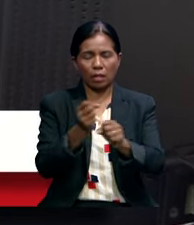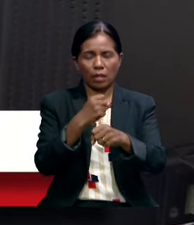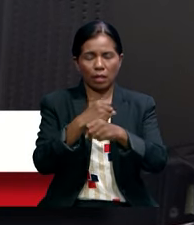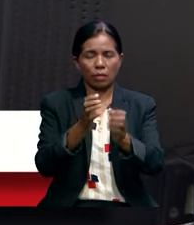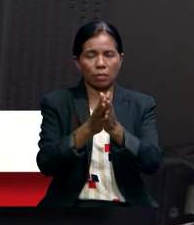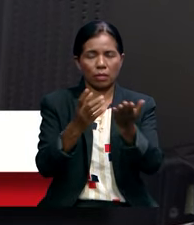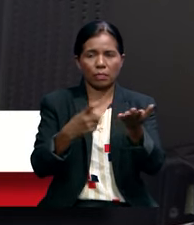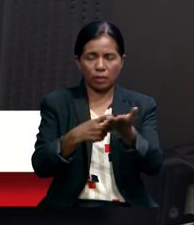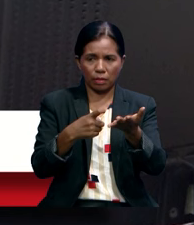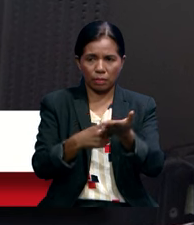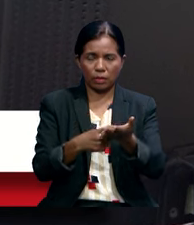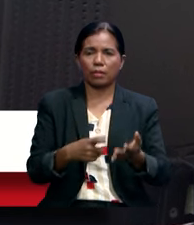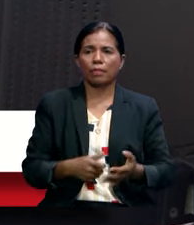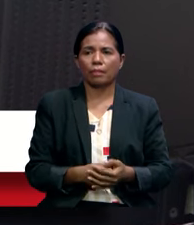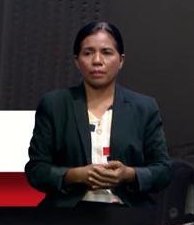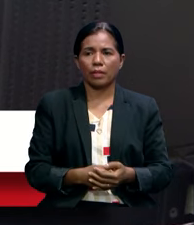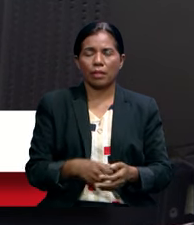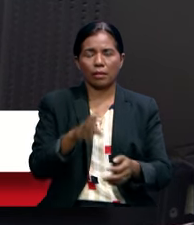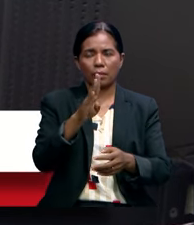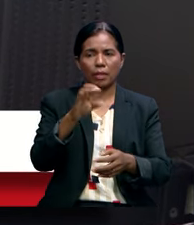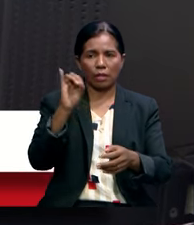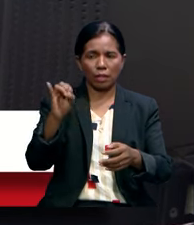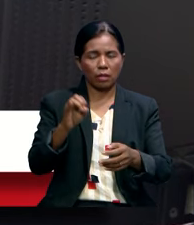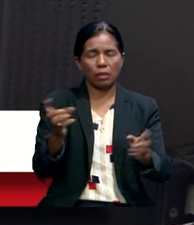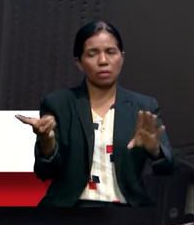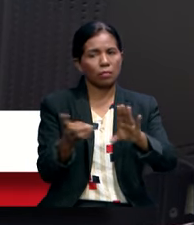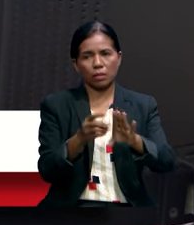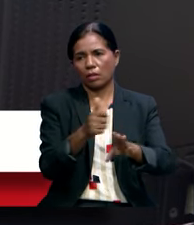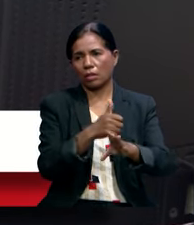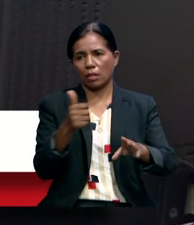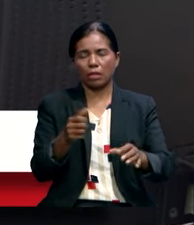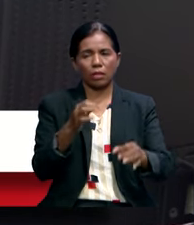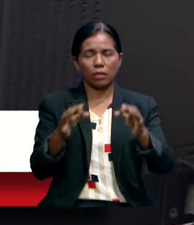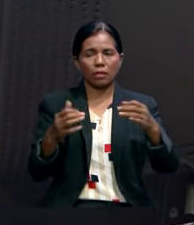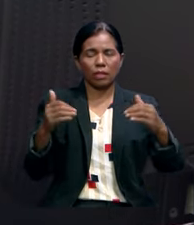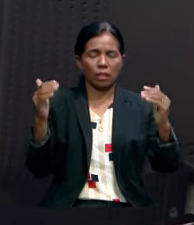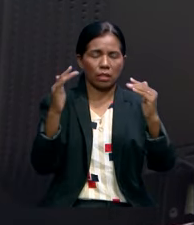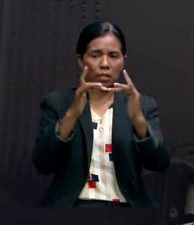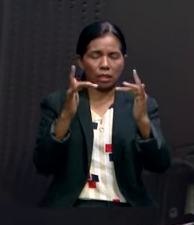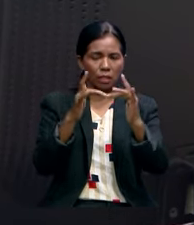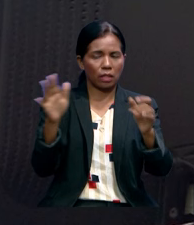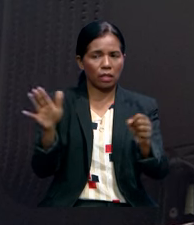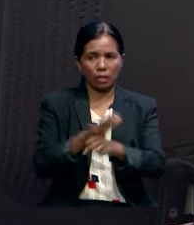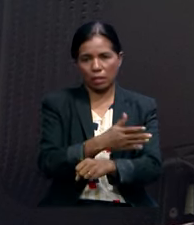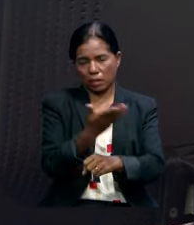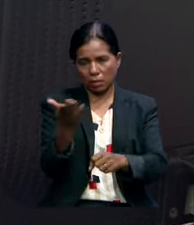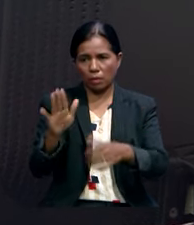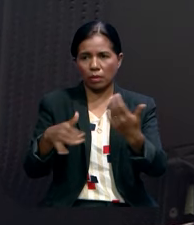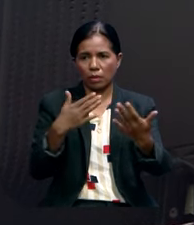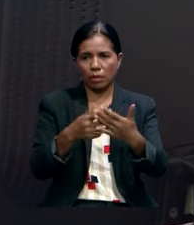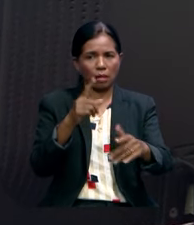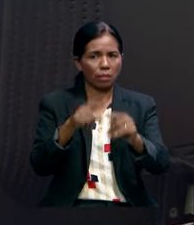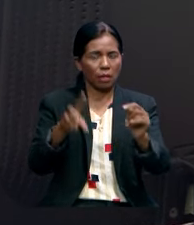dokumen sa pasaporte KBI o dokumen serselo. Karak ki online nekono ita bocha lalika